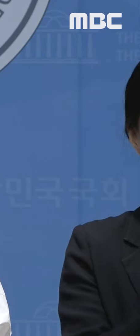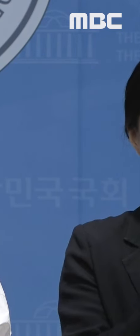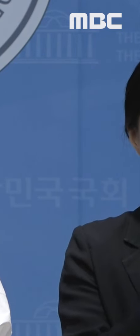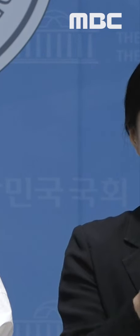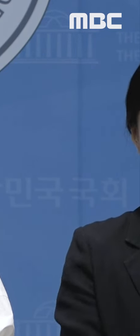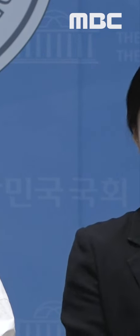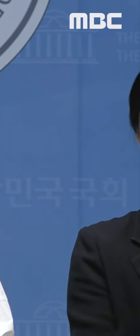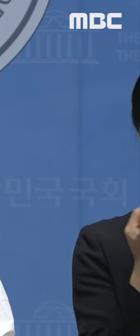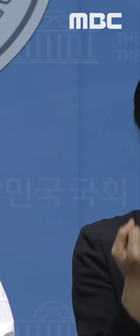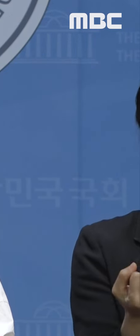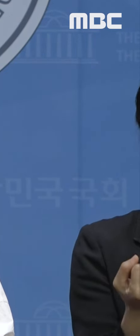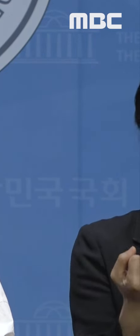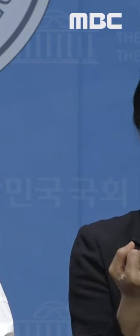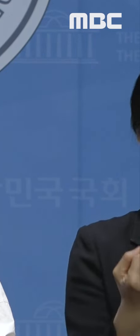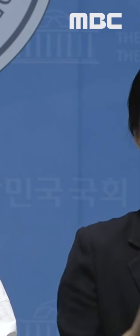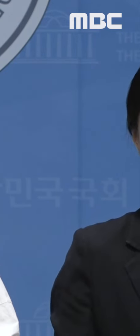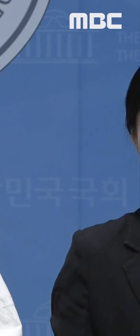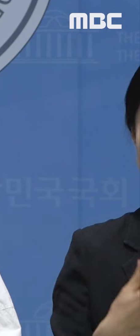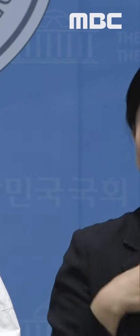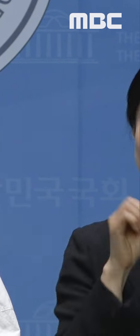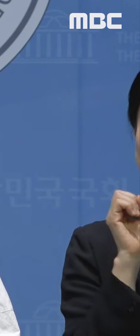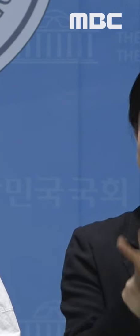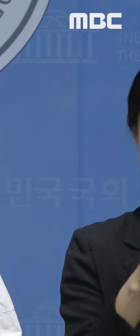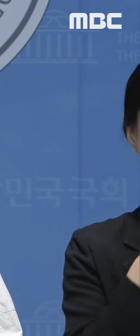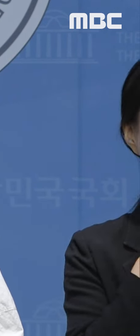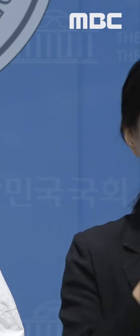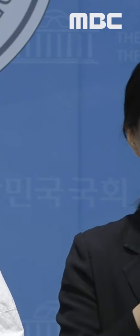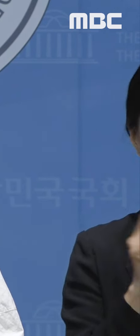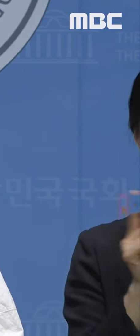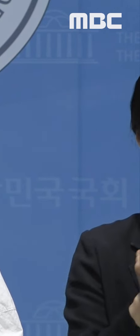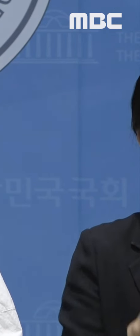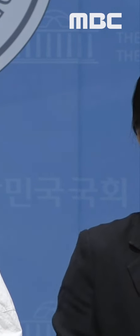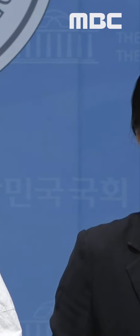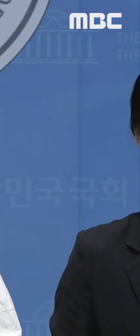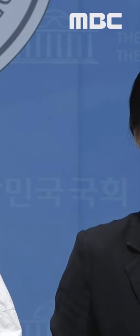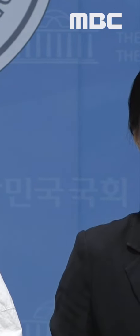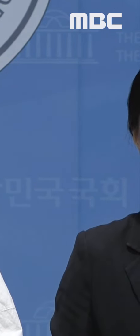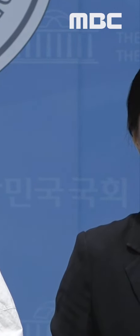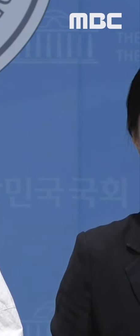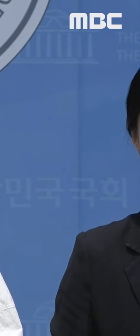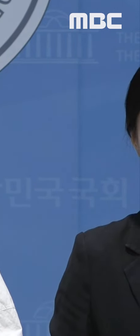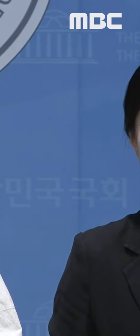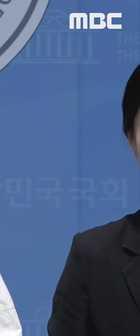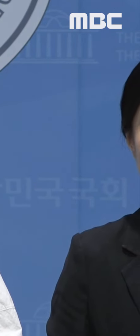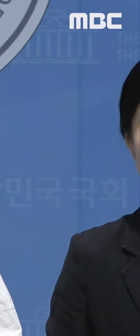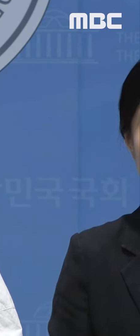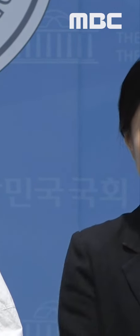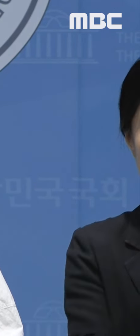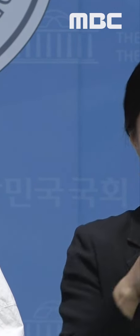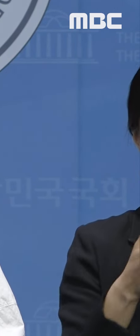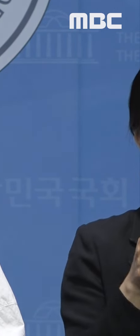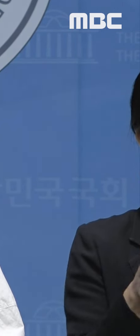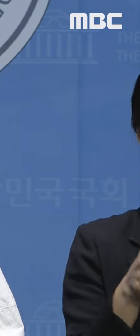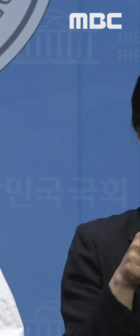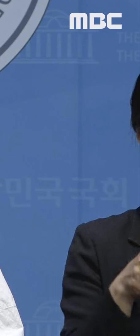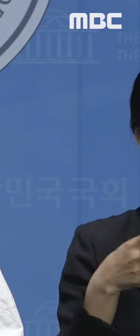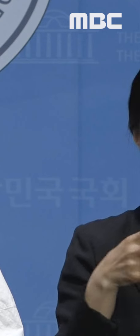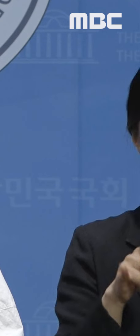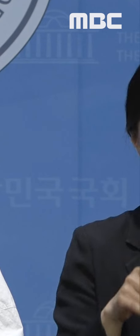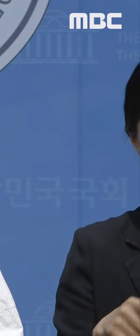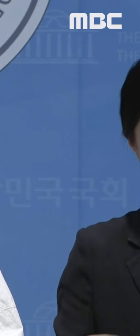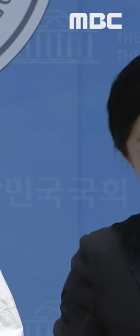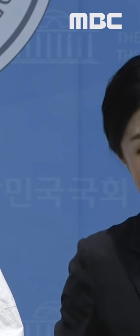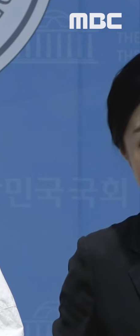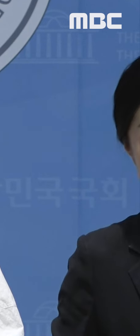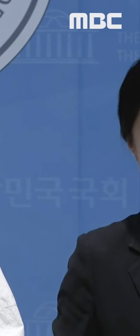김건희 씨에게 기사 몇 개 읽어 드리도록 하겠습니다 한결 양심